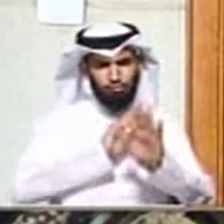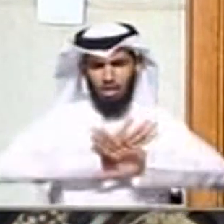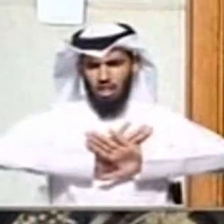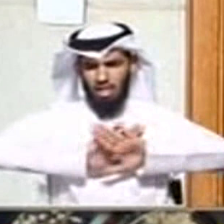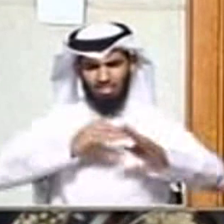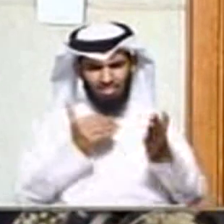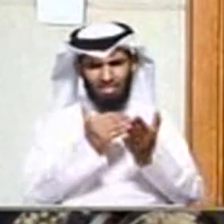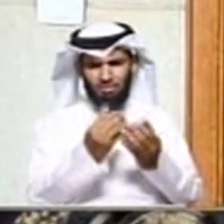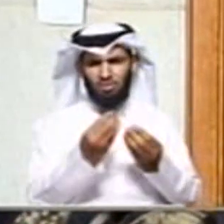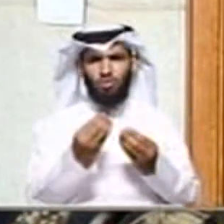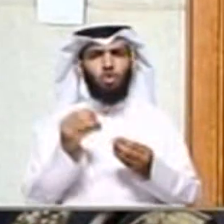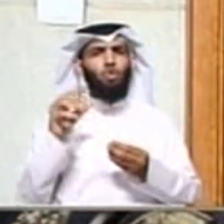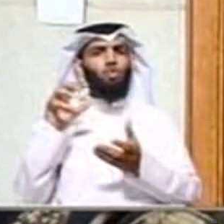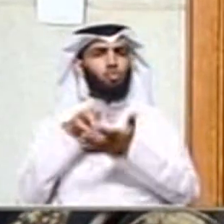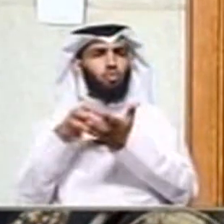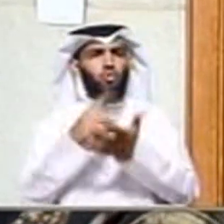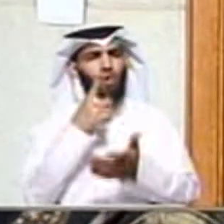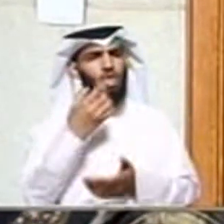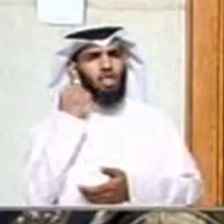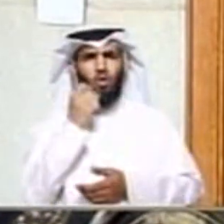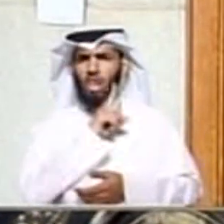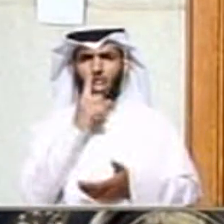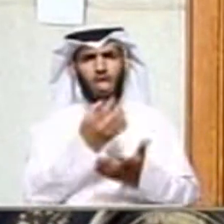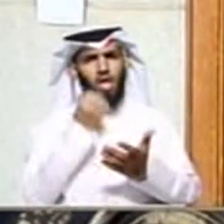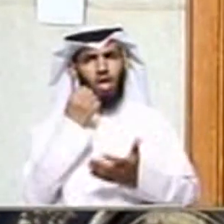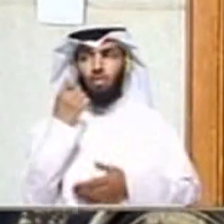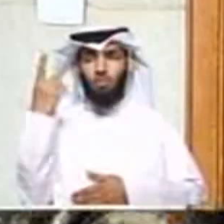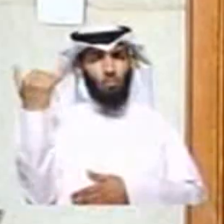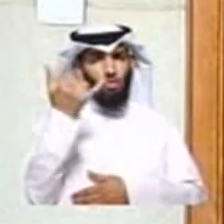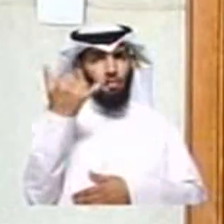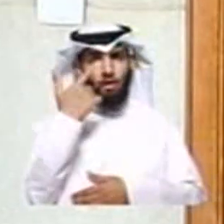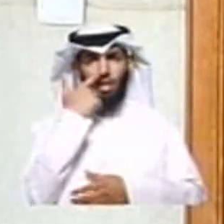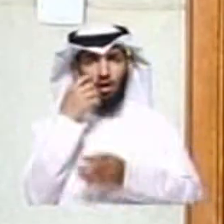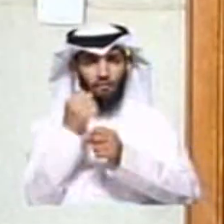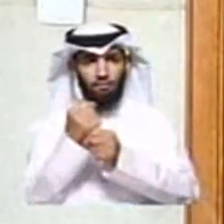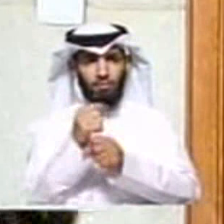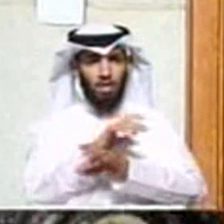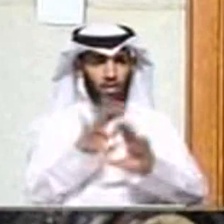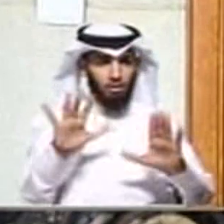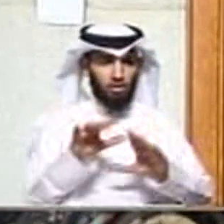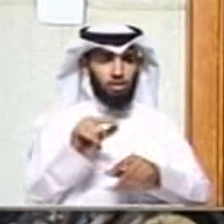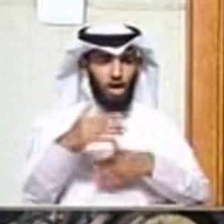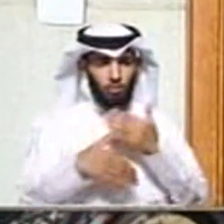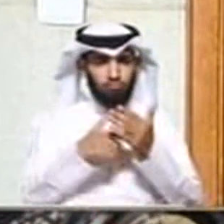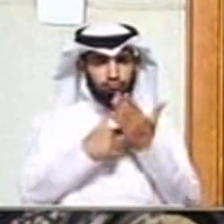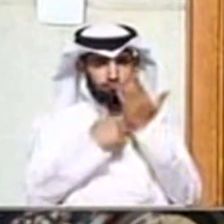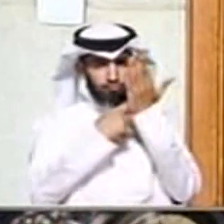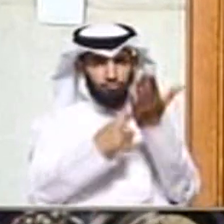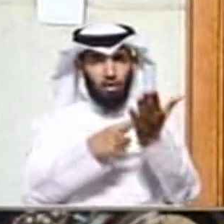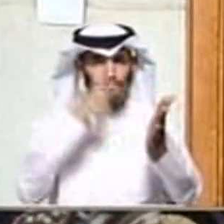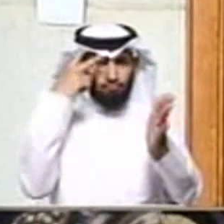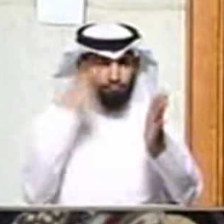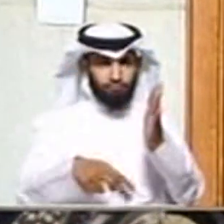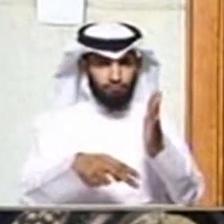هناك تحفظات من عده دول، هم تحفظين اساسيين يعني. فلما رفع للمجلس الاقتصادي والاجتماع للاعتماد